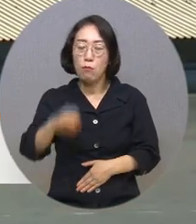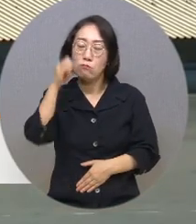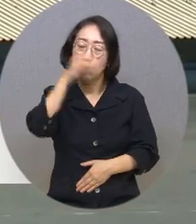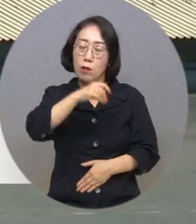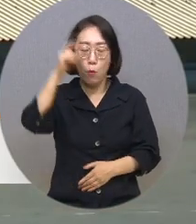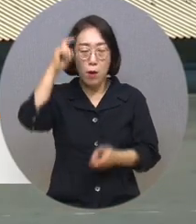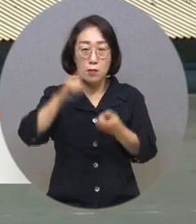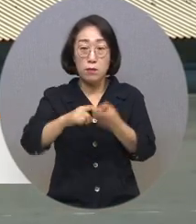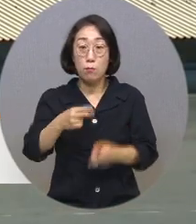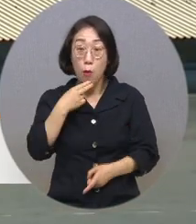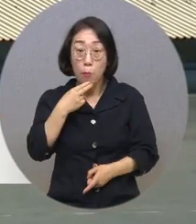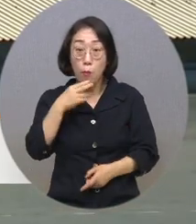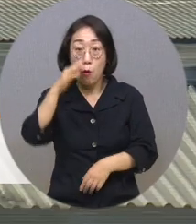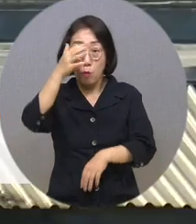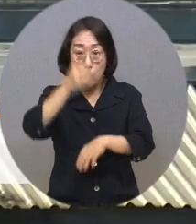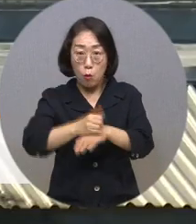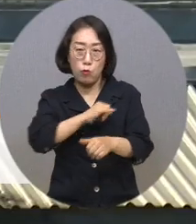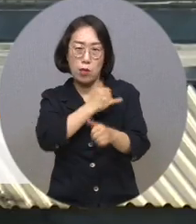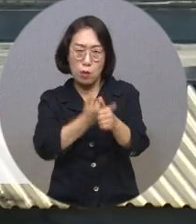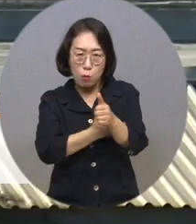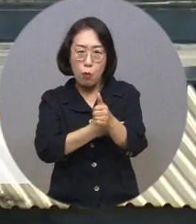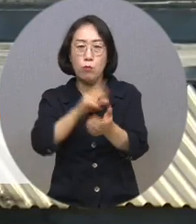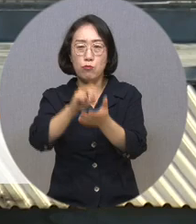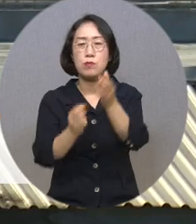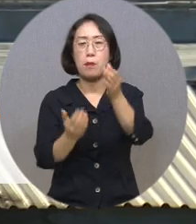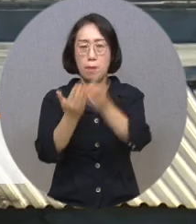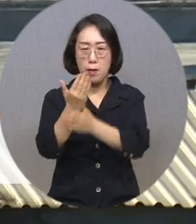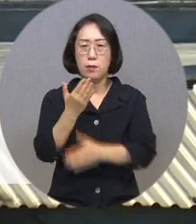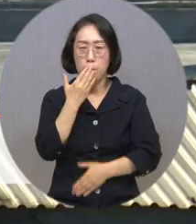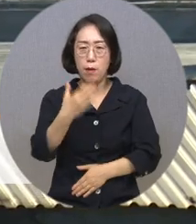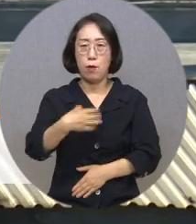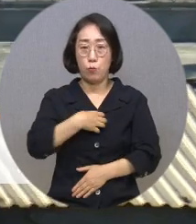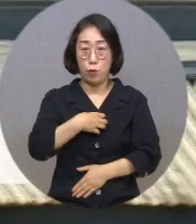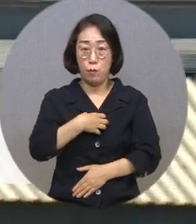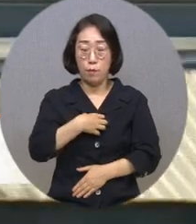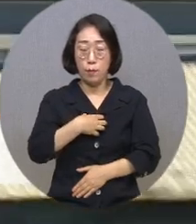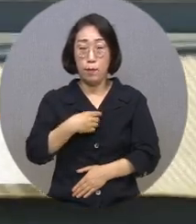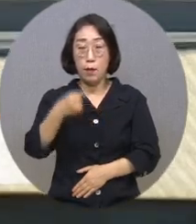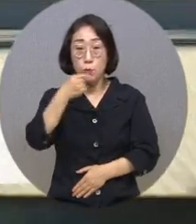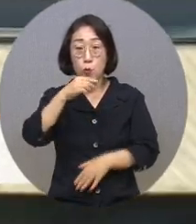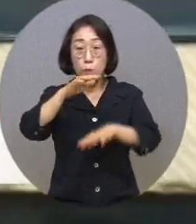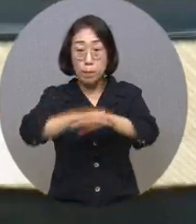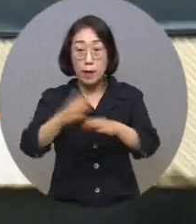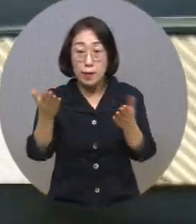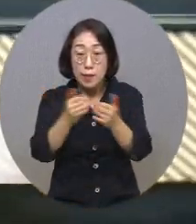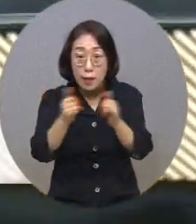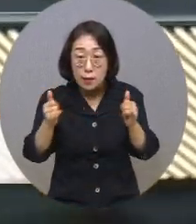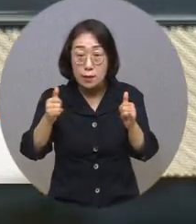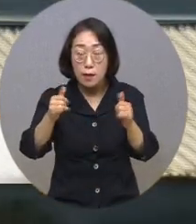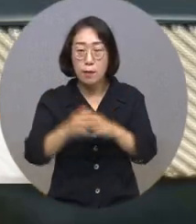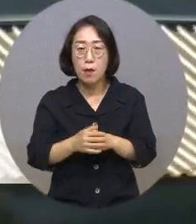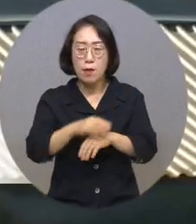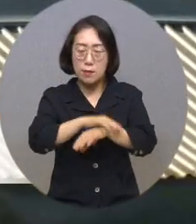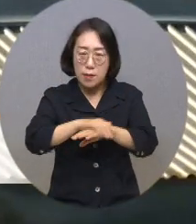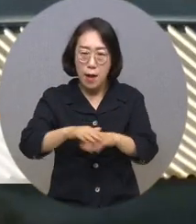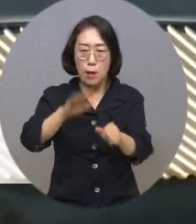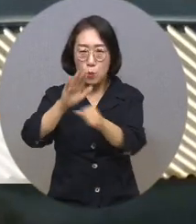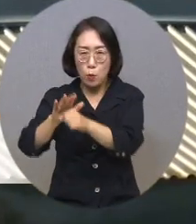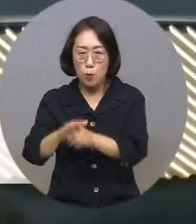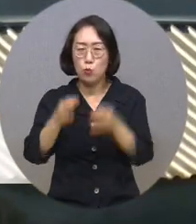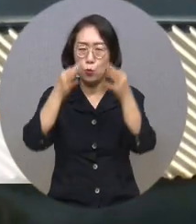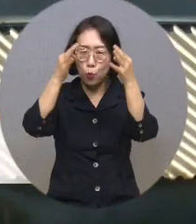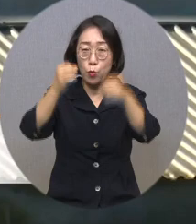보호가 잠시만 소홀해도 어디서나 발생할 수 있다며 염전 근로자 인권 침해 근절에 행정력을 집중하겠다고